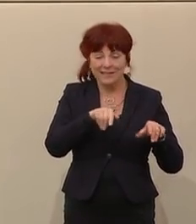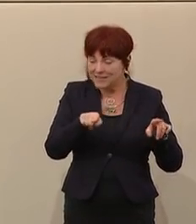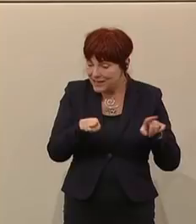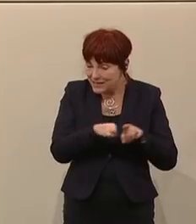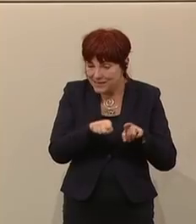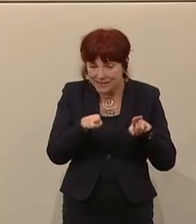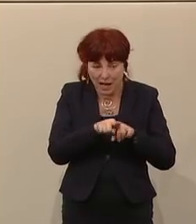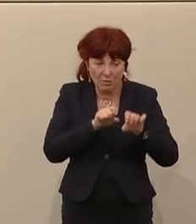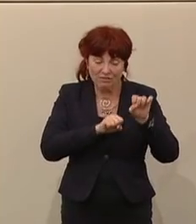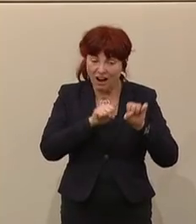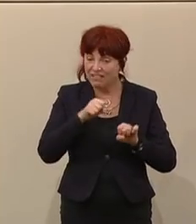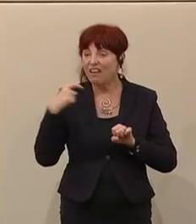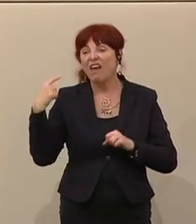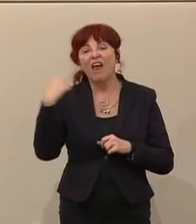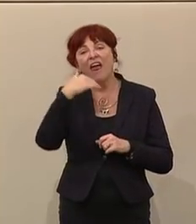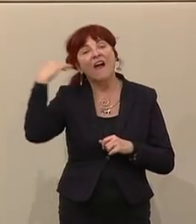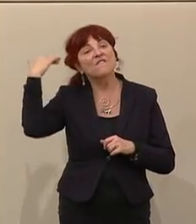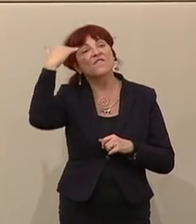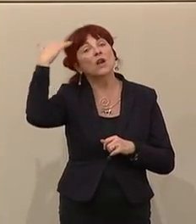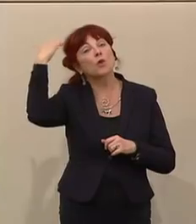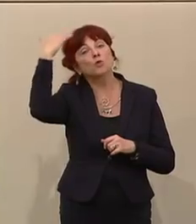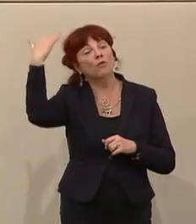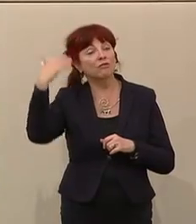unsere Republik als Innenminister führen kann.